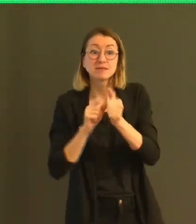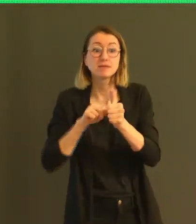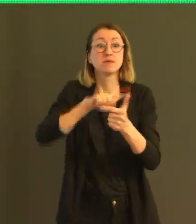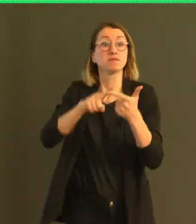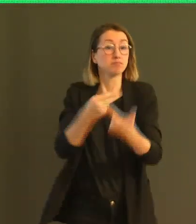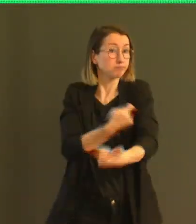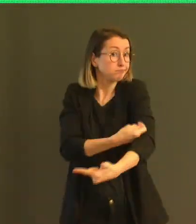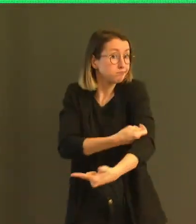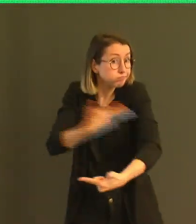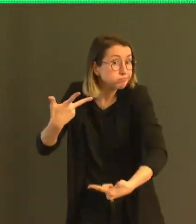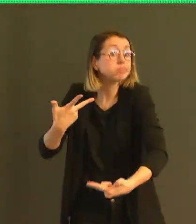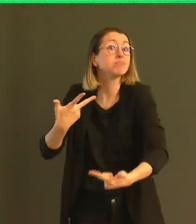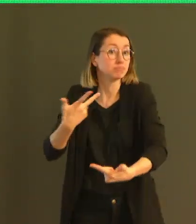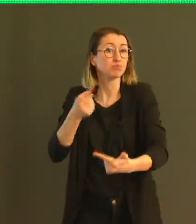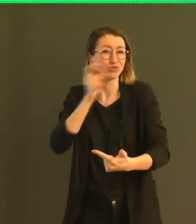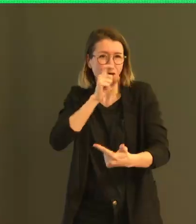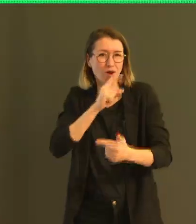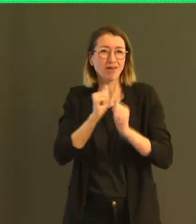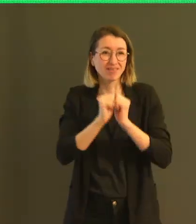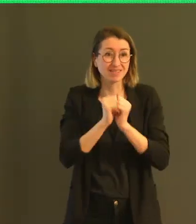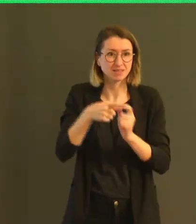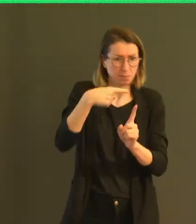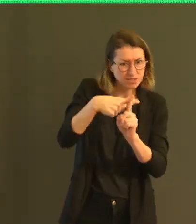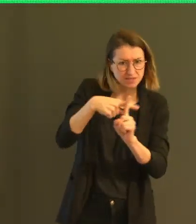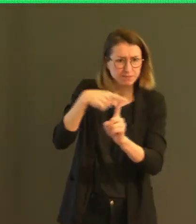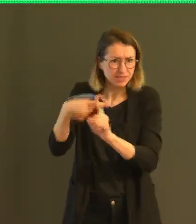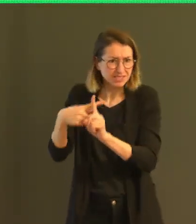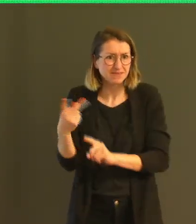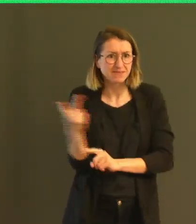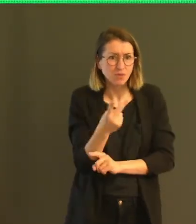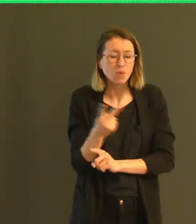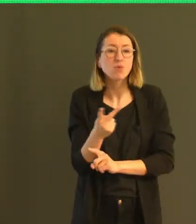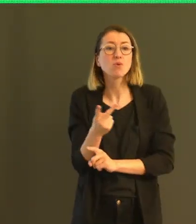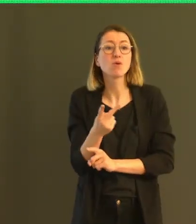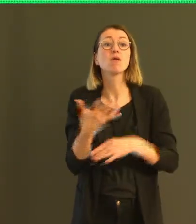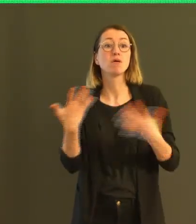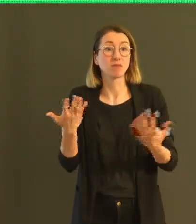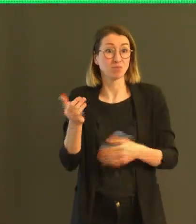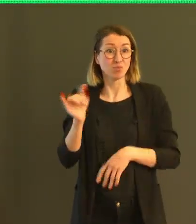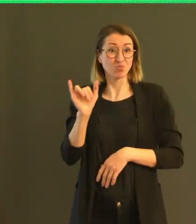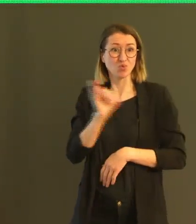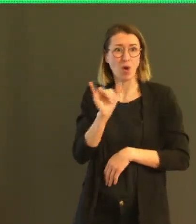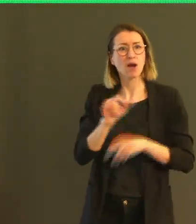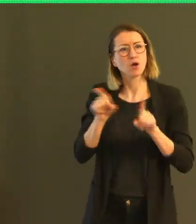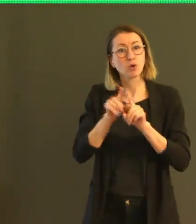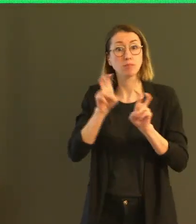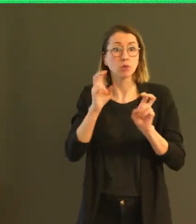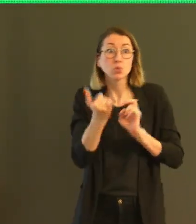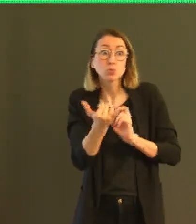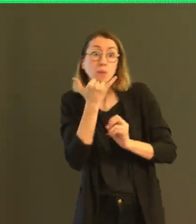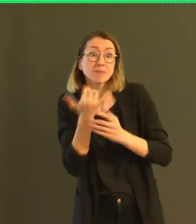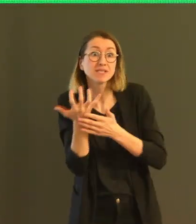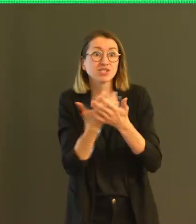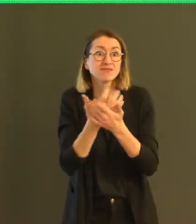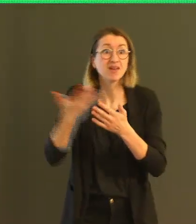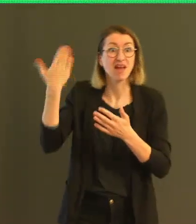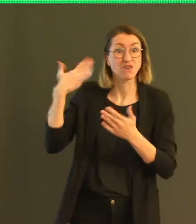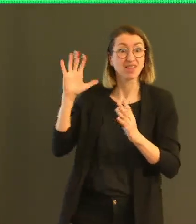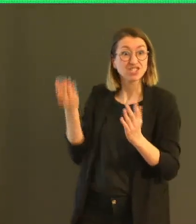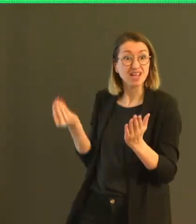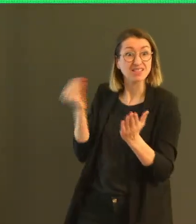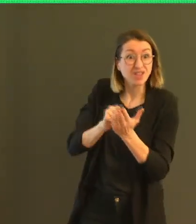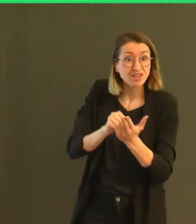mesures d'anticorps positifs ont été accidentellement repris dans les mêmes tableaux ce qui nous donne une